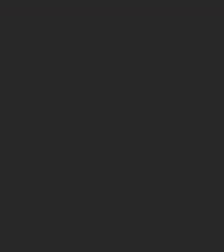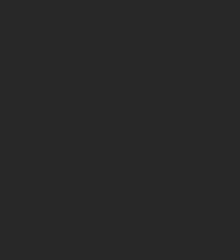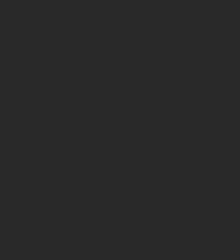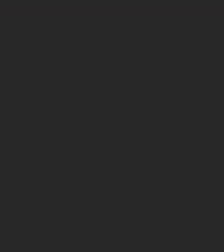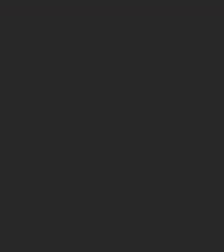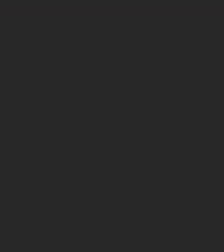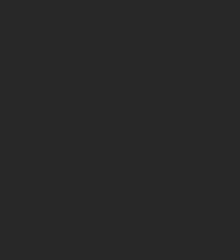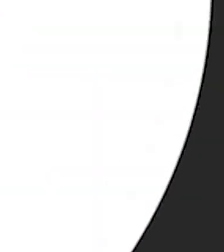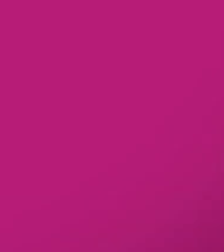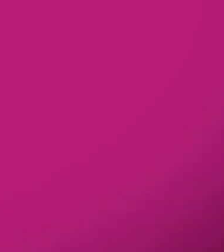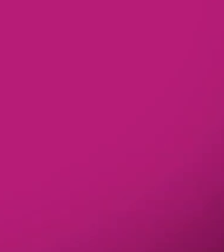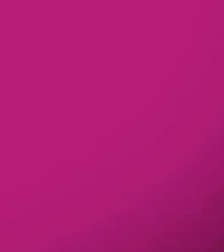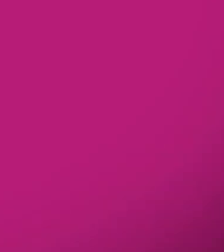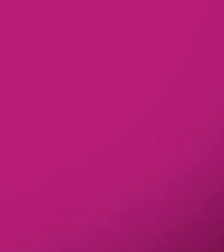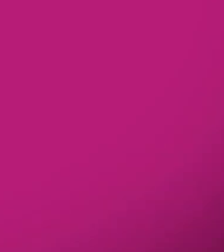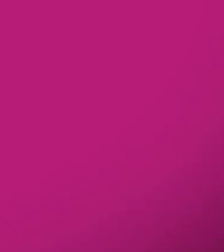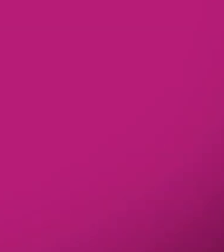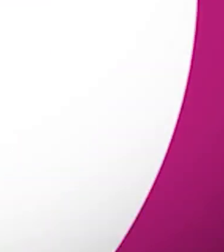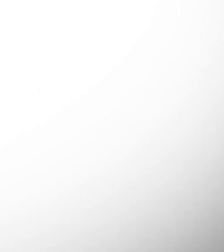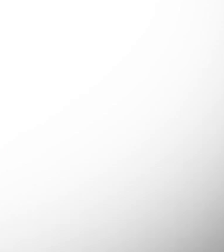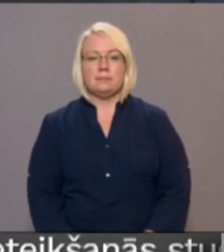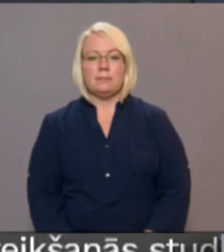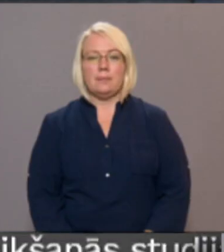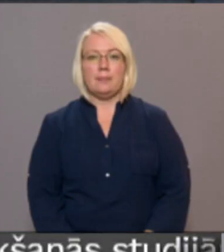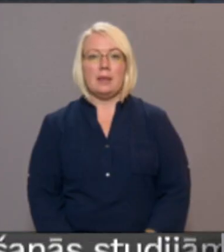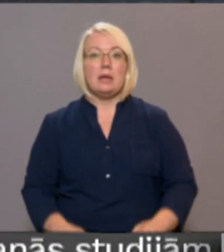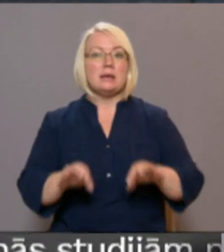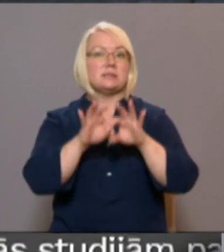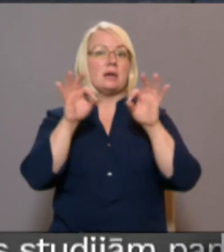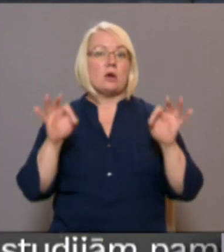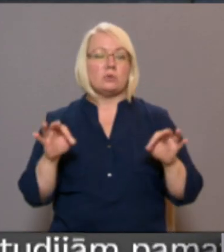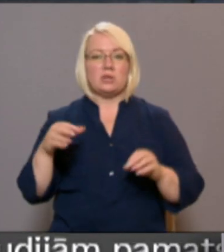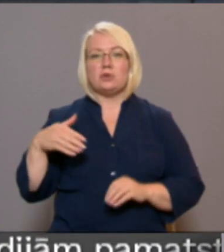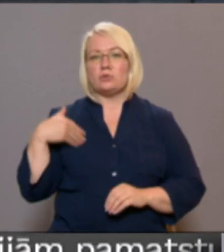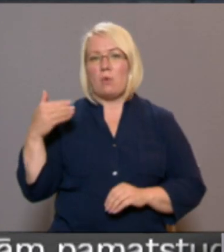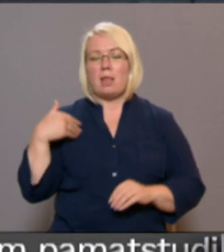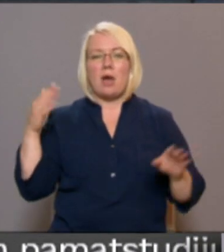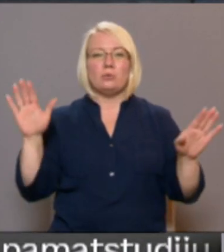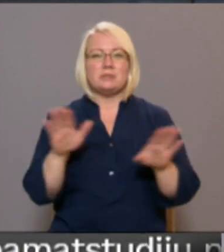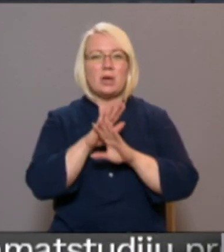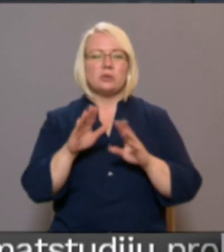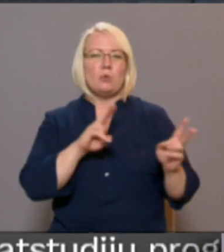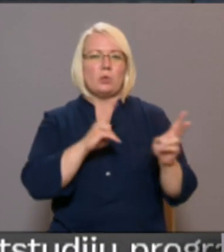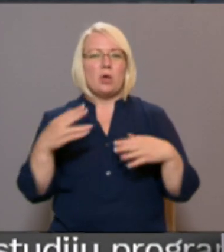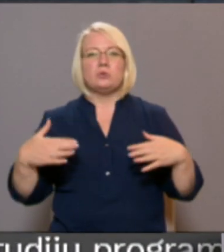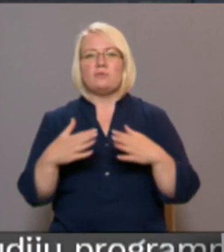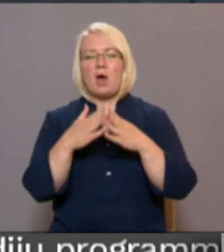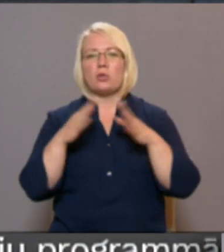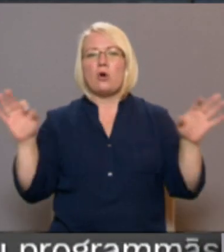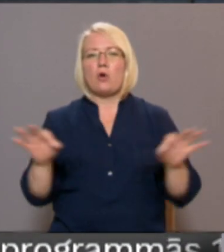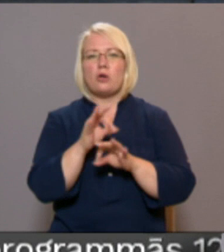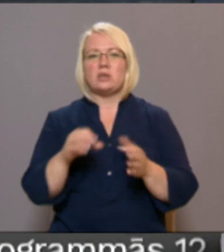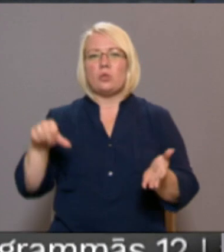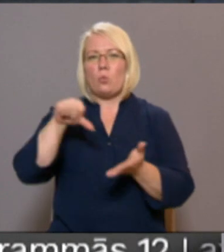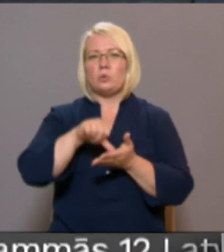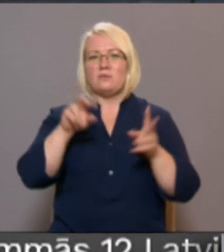Re, viss ēters ir te! Sākusies skolēnu dziesmu un deju svētku koncertu uzveduma Augstāk